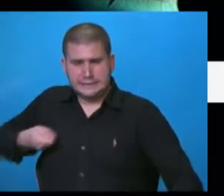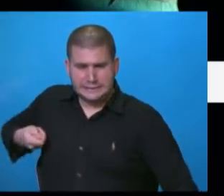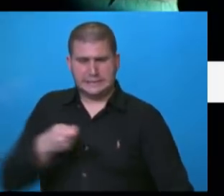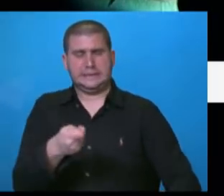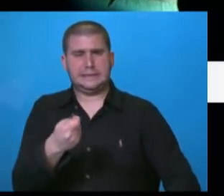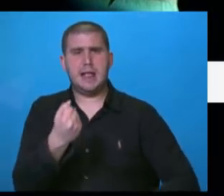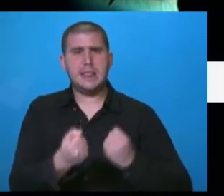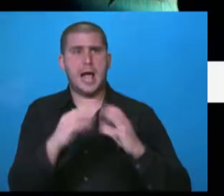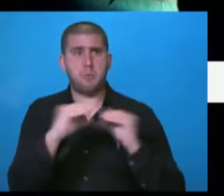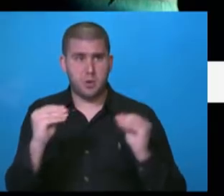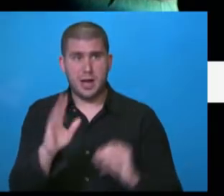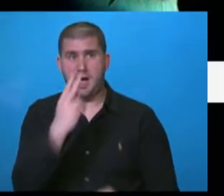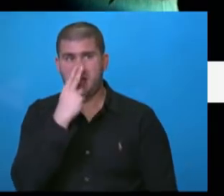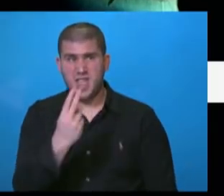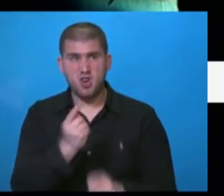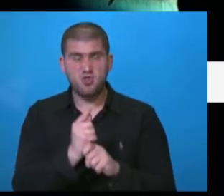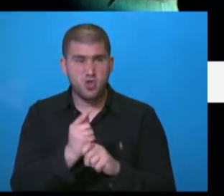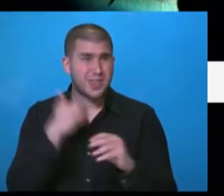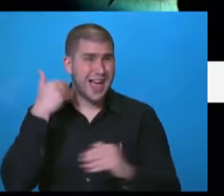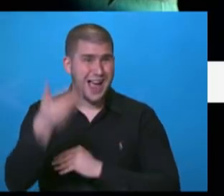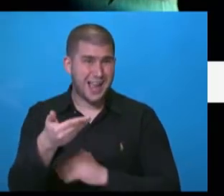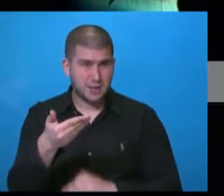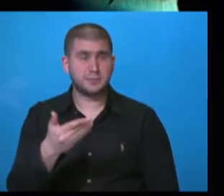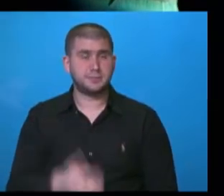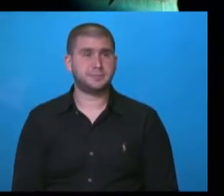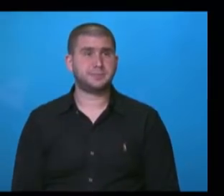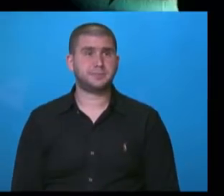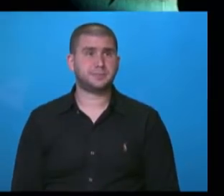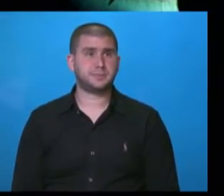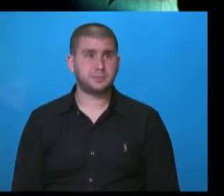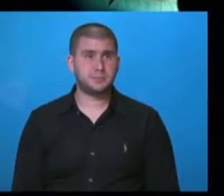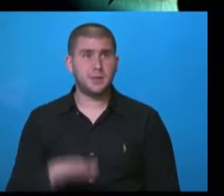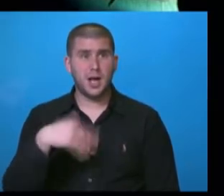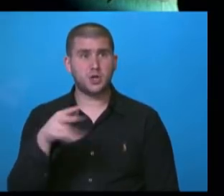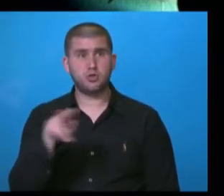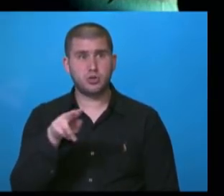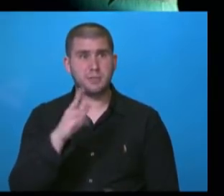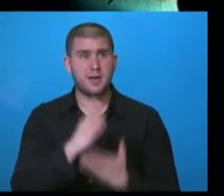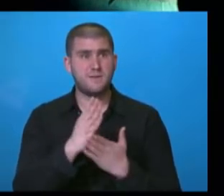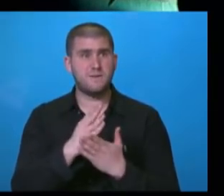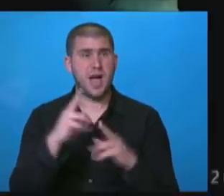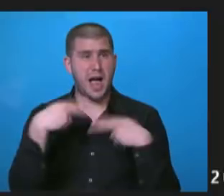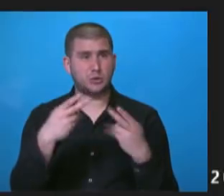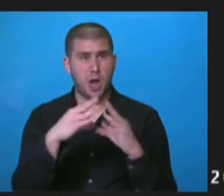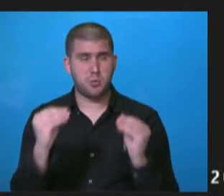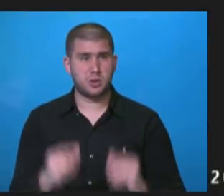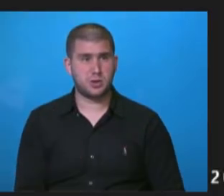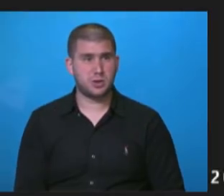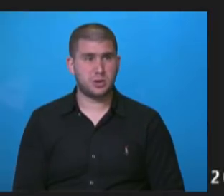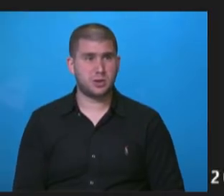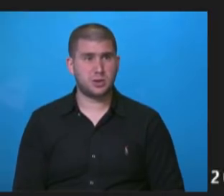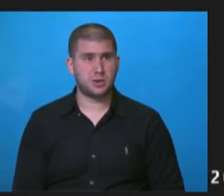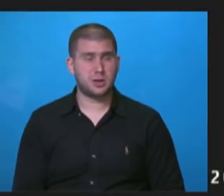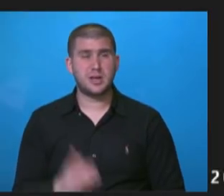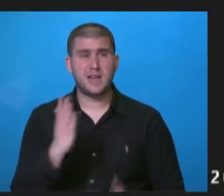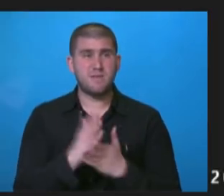המונית. ככה זה נראה שניות לאחר האימות, לאחר שהשניים חזרו למונית. שלום, יבא,